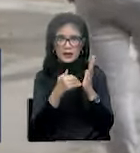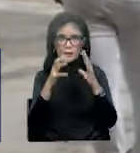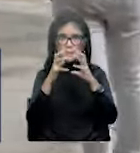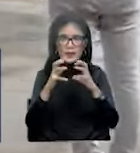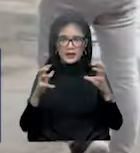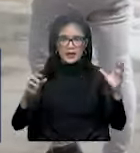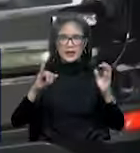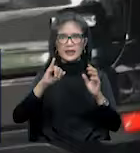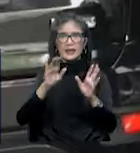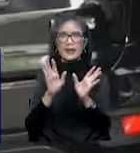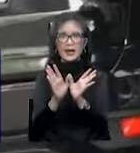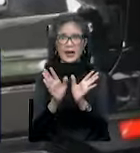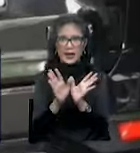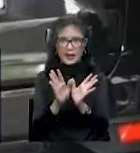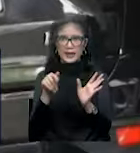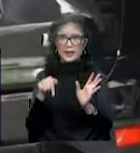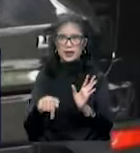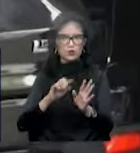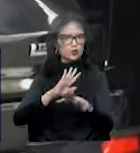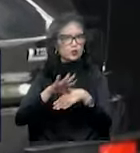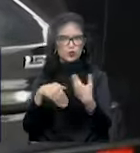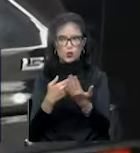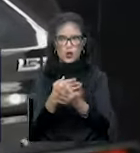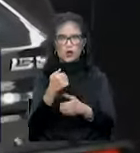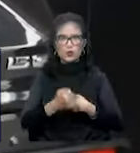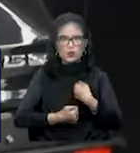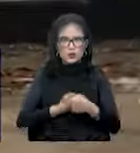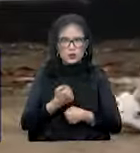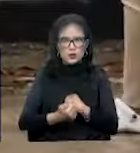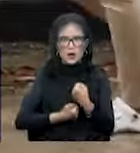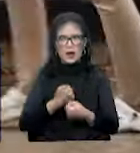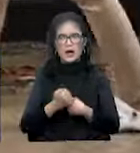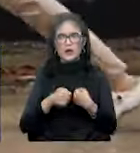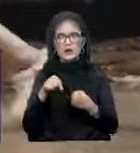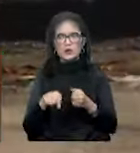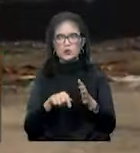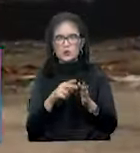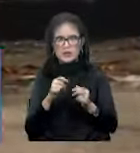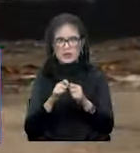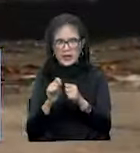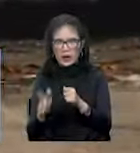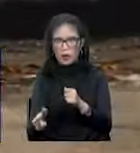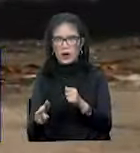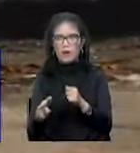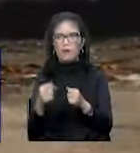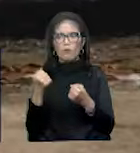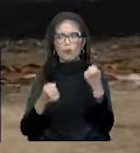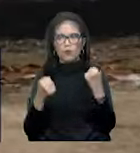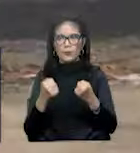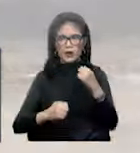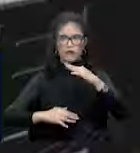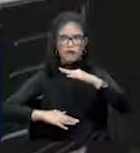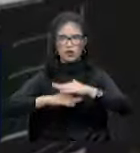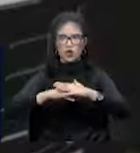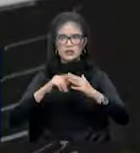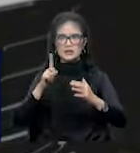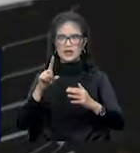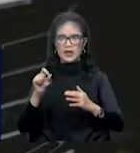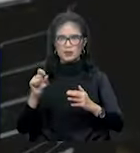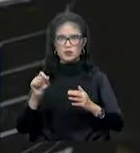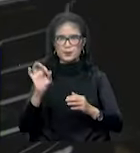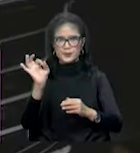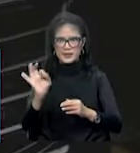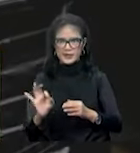IKN. Hampir seluruh pengusaha jasa rental mobil di Balikpapan telah terpesan 100%.